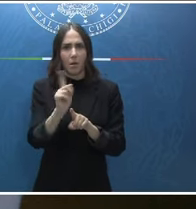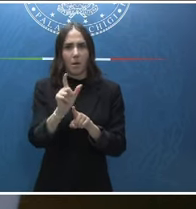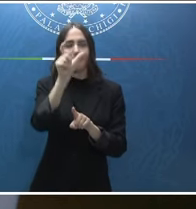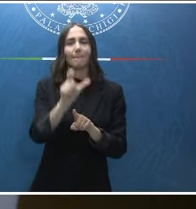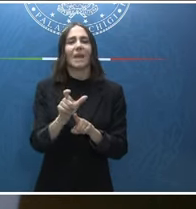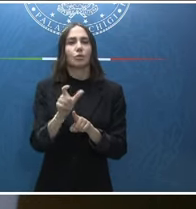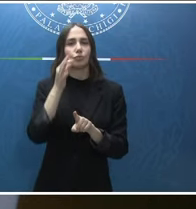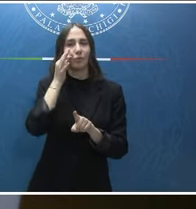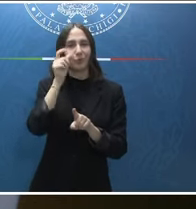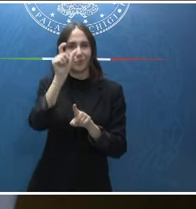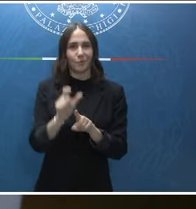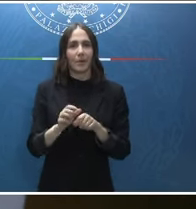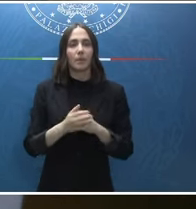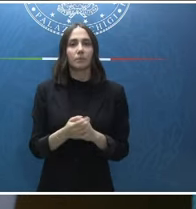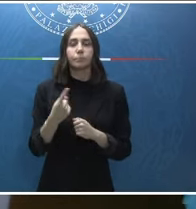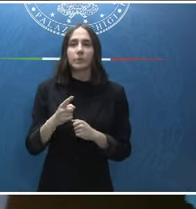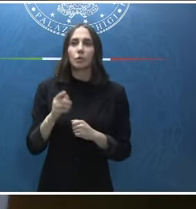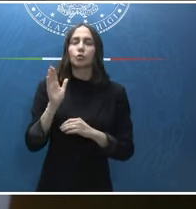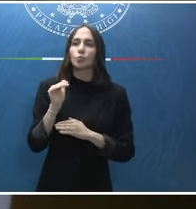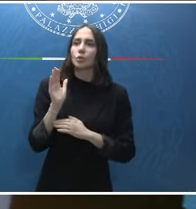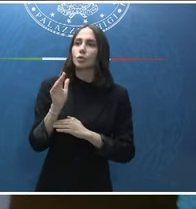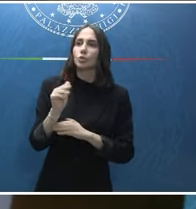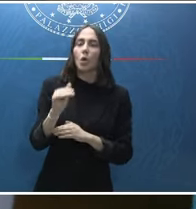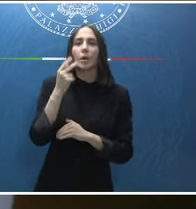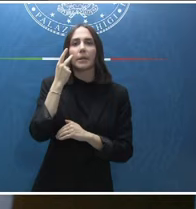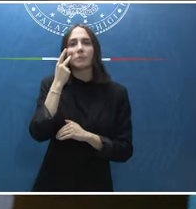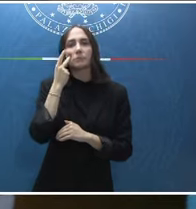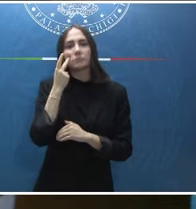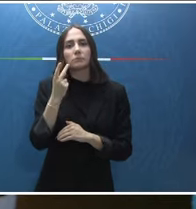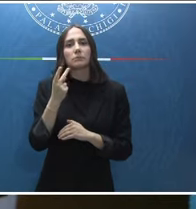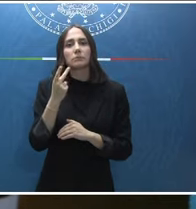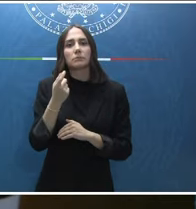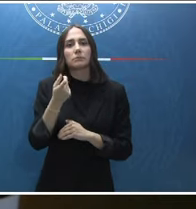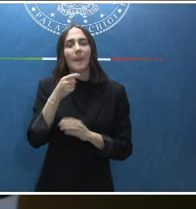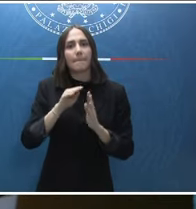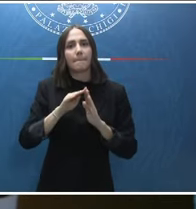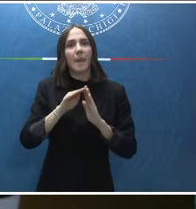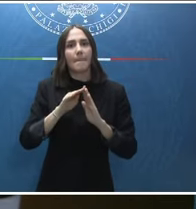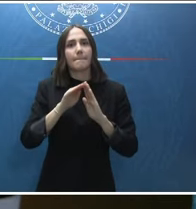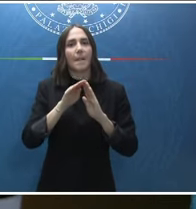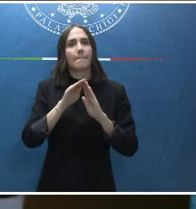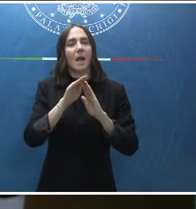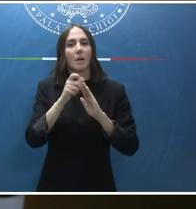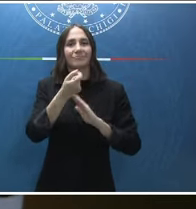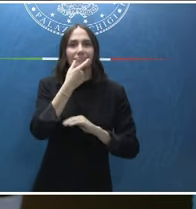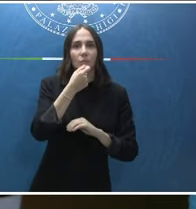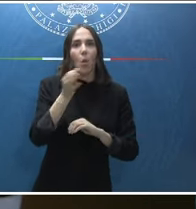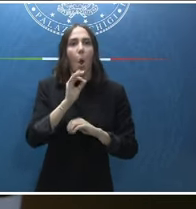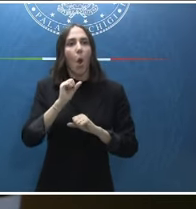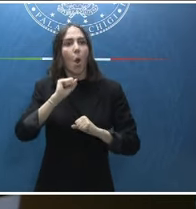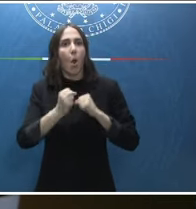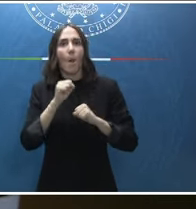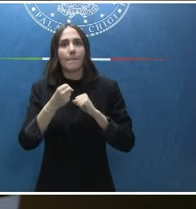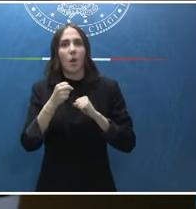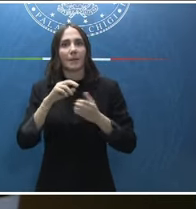ogni giorno ad un incremento della compresenza di un disturbo da uso di sostanza o comportamentale in compresenza